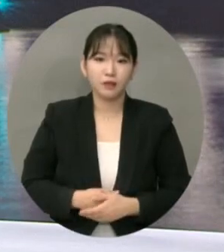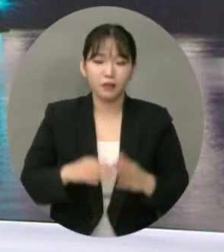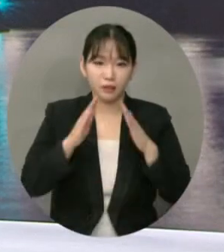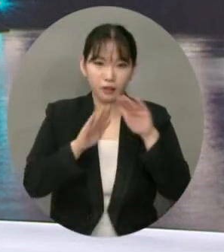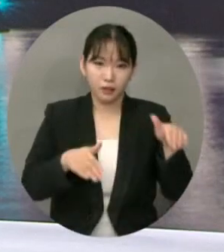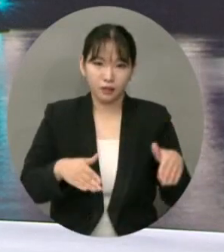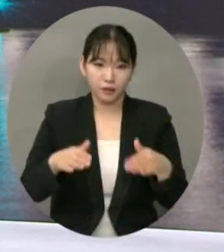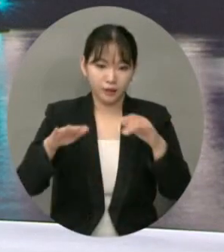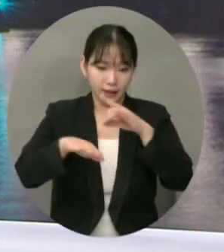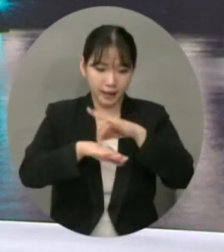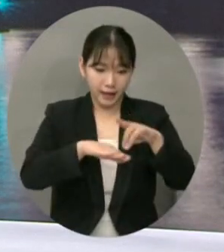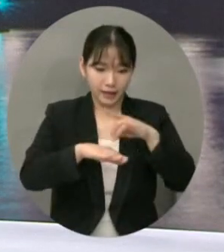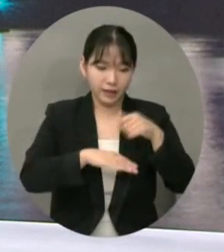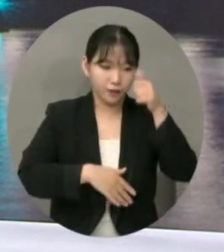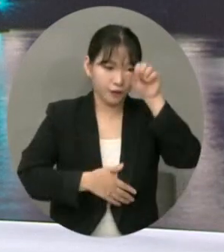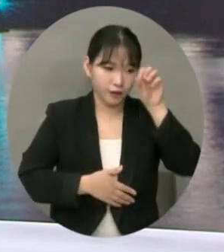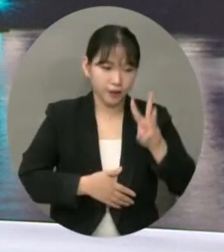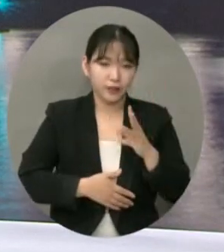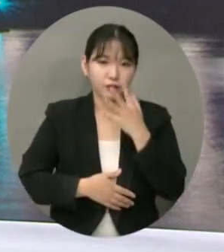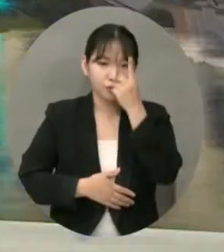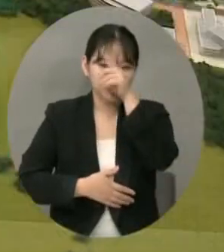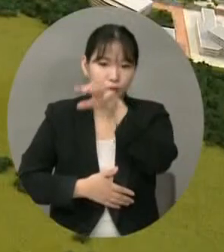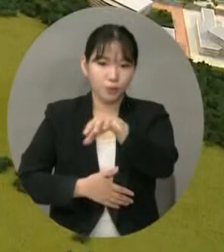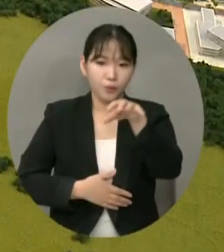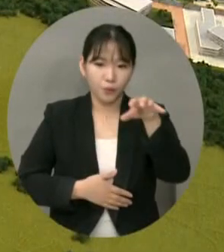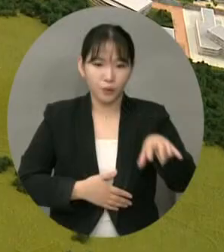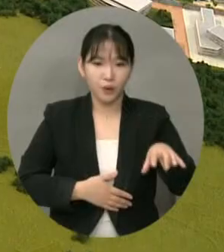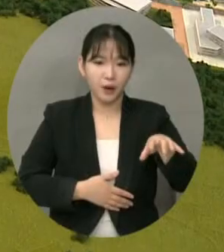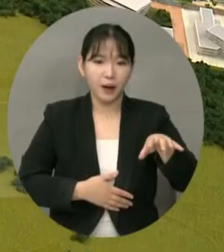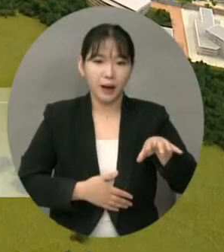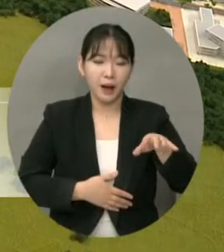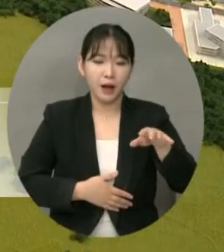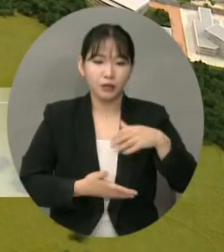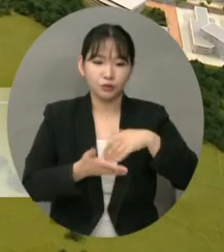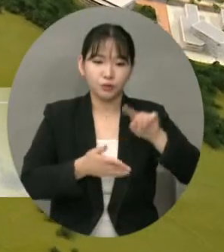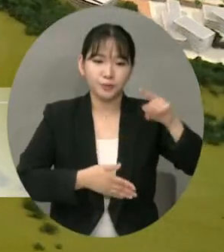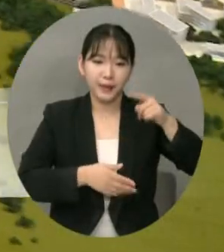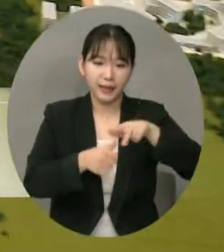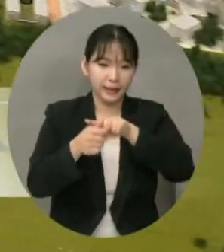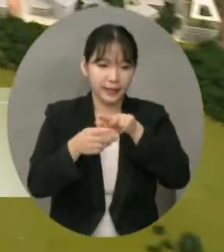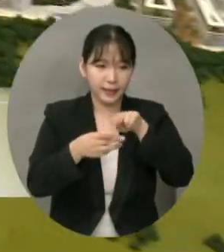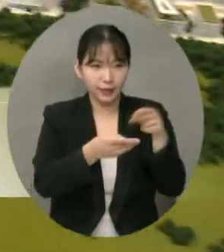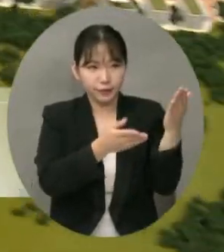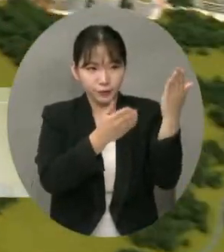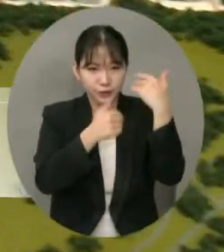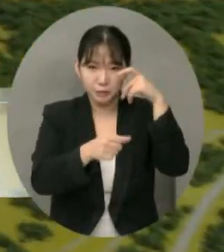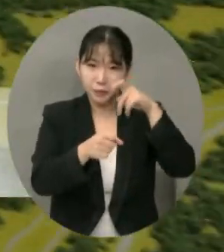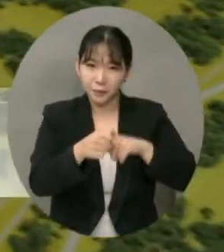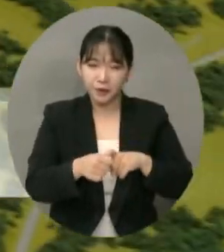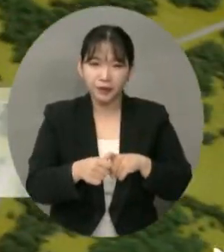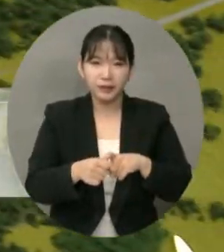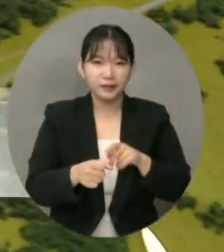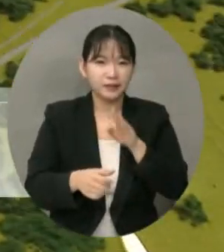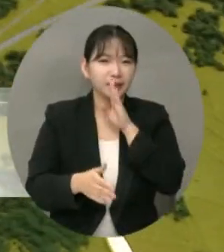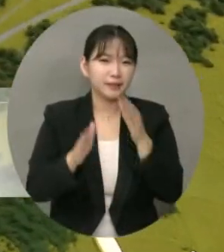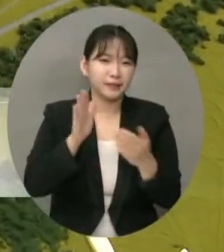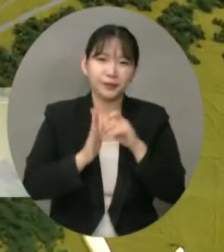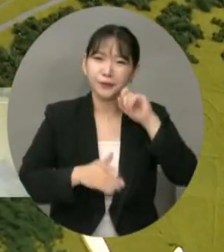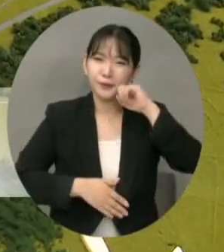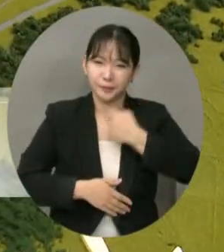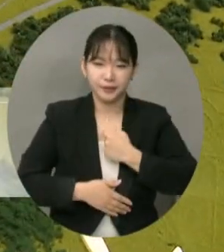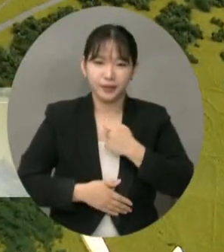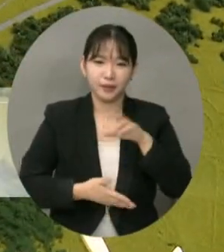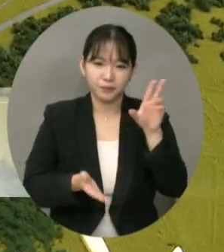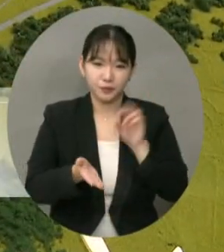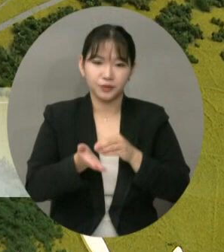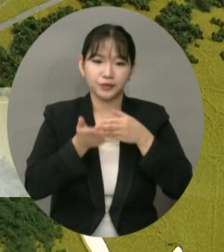전라남도가 해남과 광양 순천 등지에 100기의 데이터 센터를 유치하겠다는 목표가 현실성이 없다는